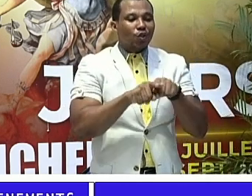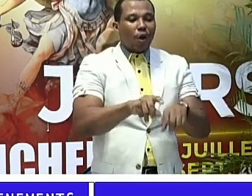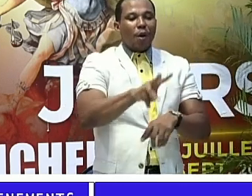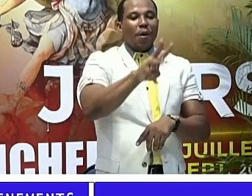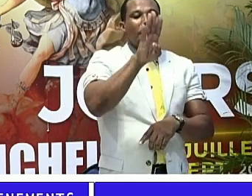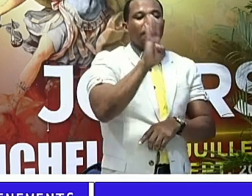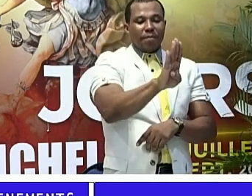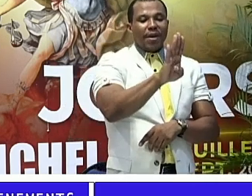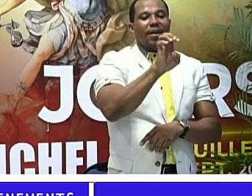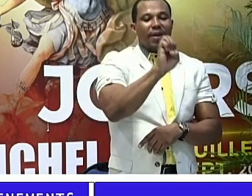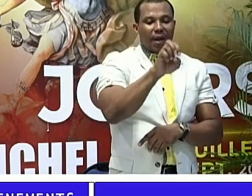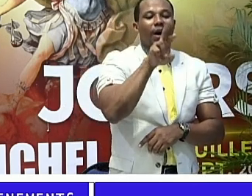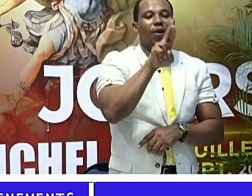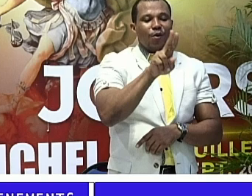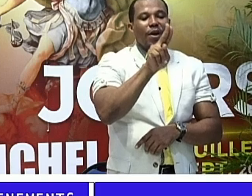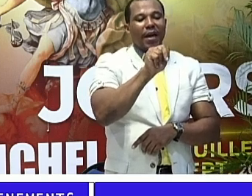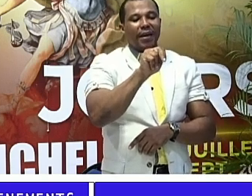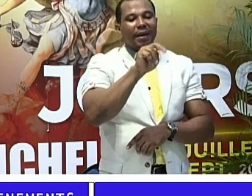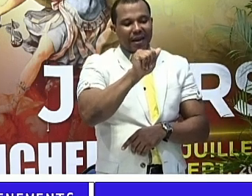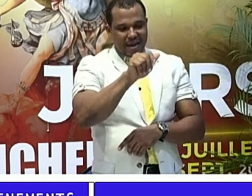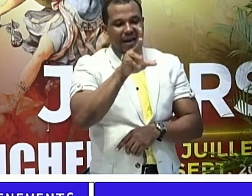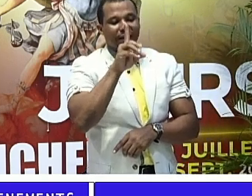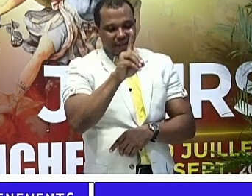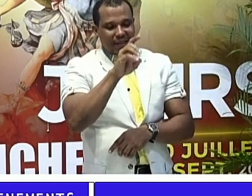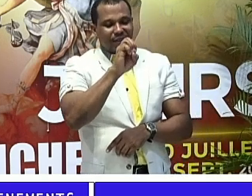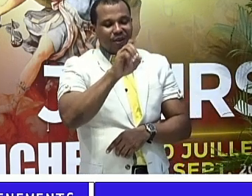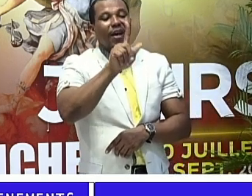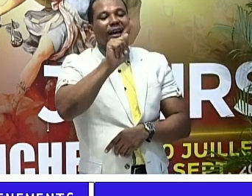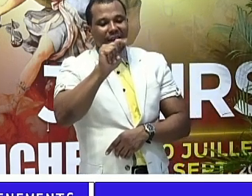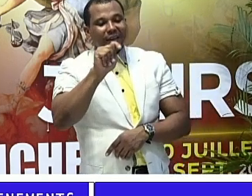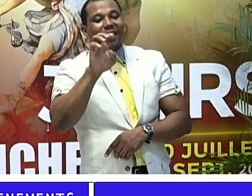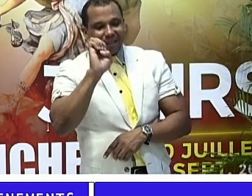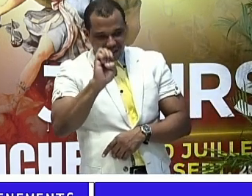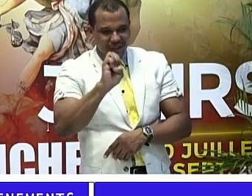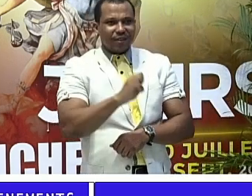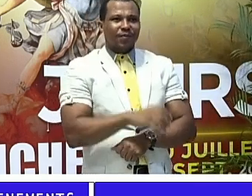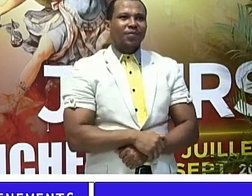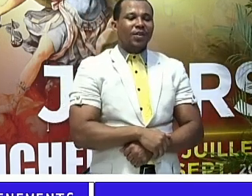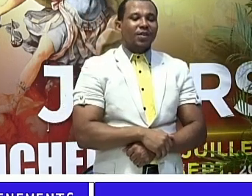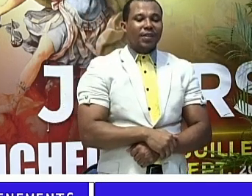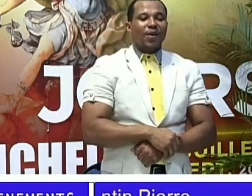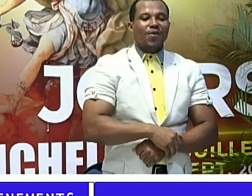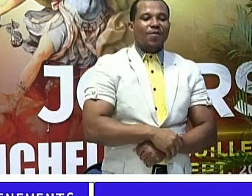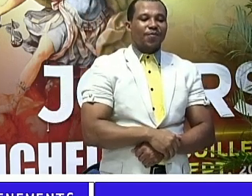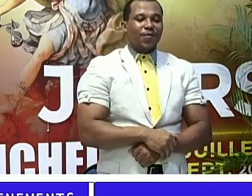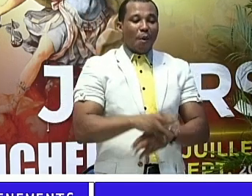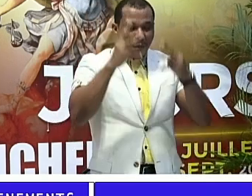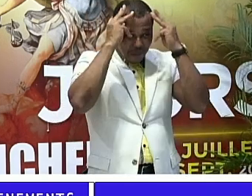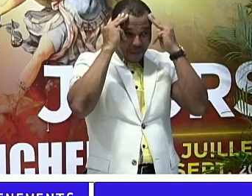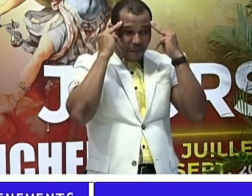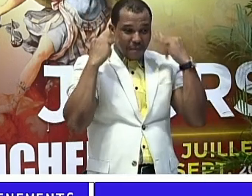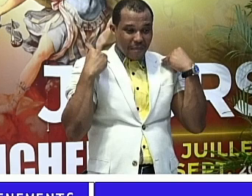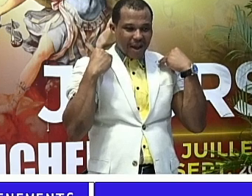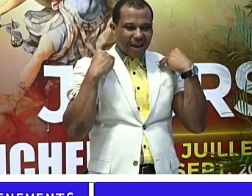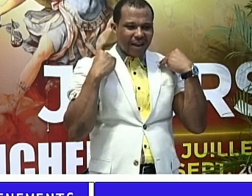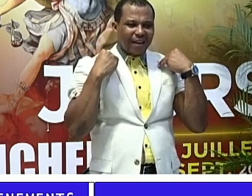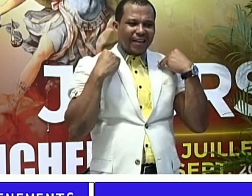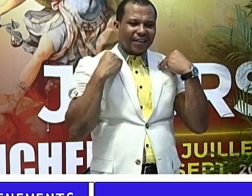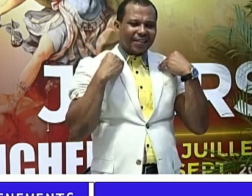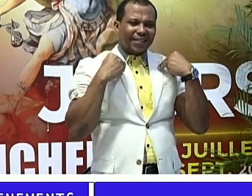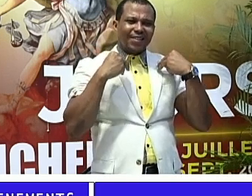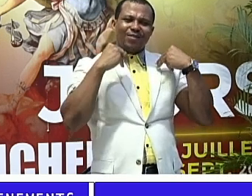haïtienne qui est dans la communauté Saint-Joseph de Cluny. C'est une mère qui est vraiment